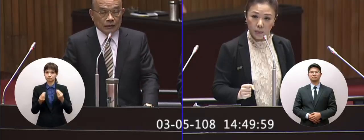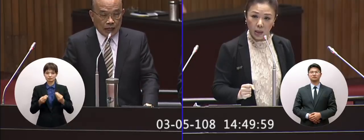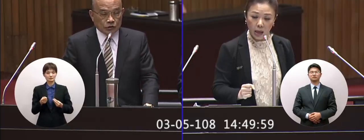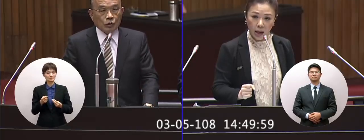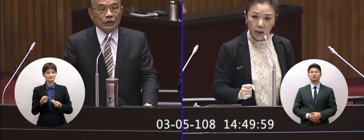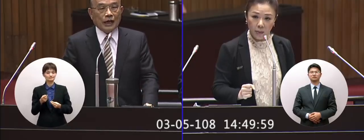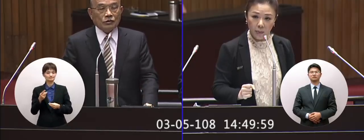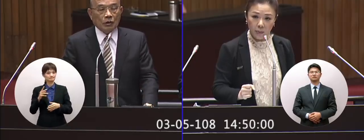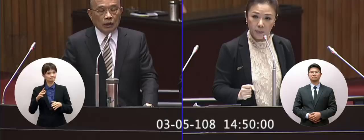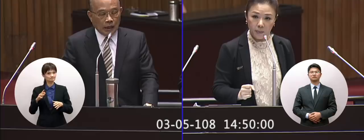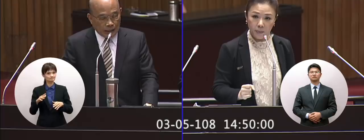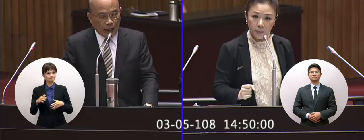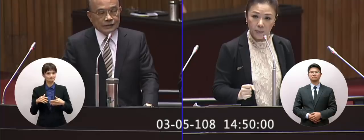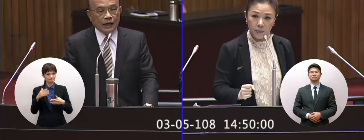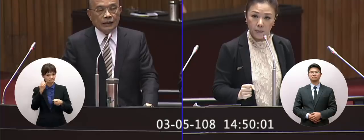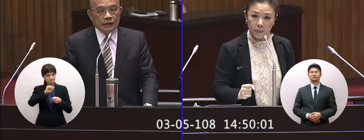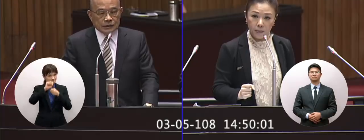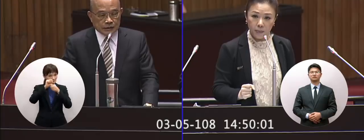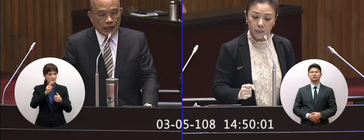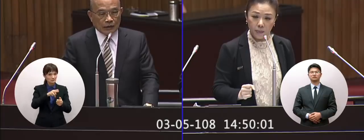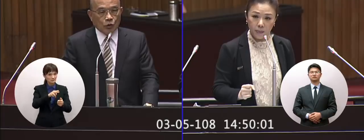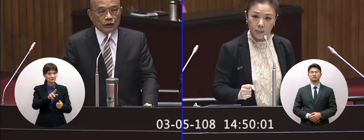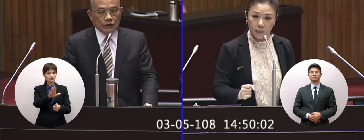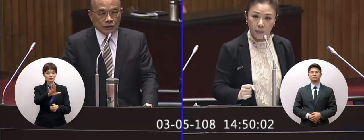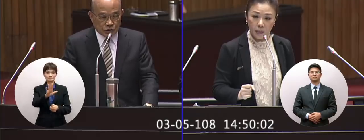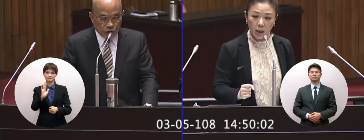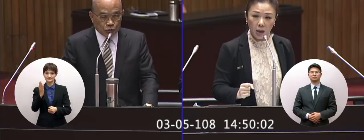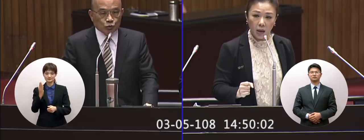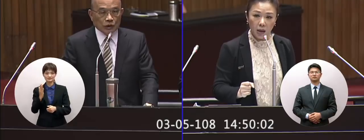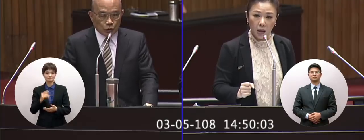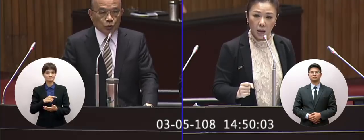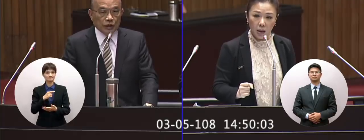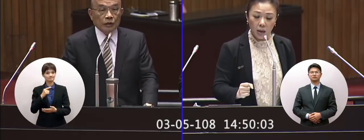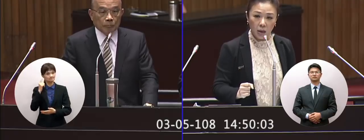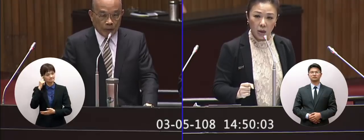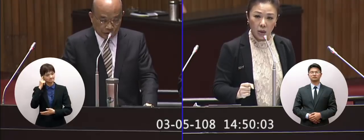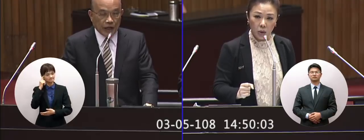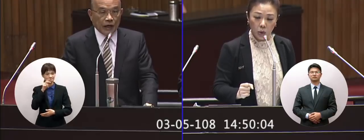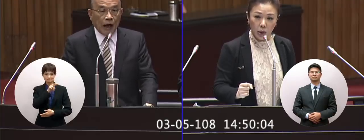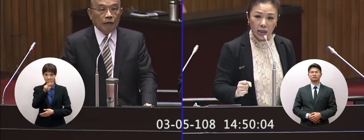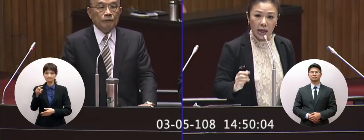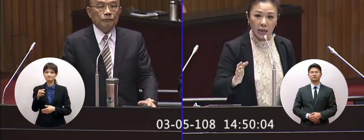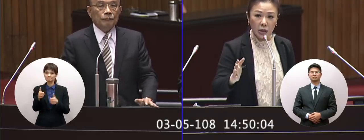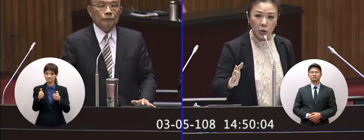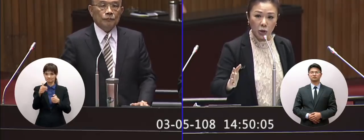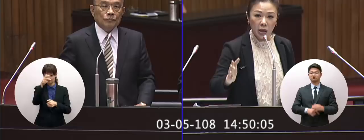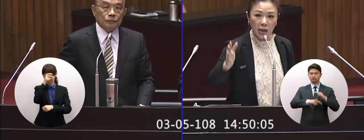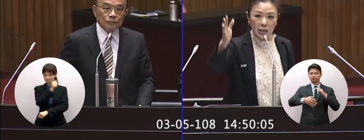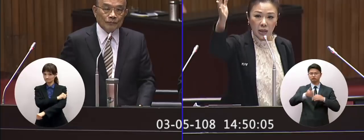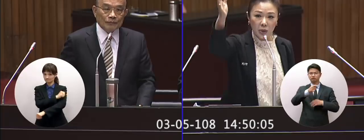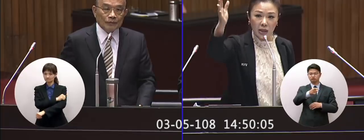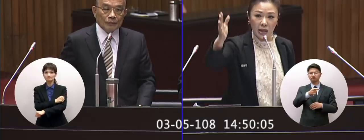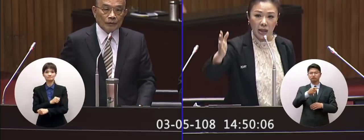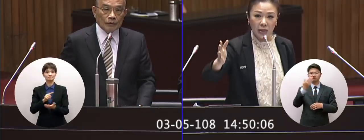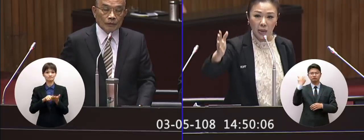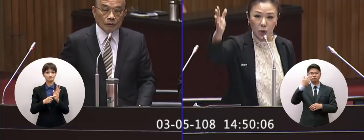身上。但总体来说，很感谢警察同仁的辛苦跟努力，表现很好。 院长，你还是继续